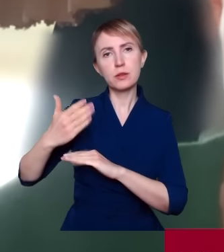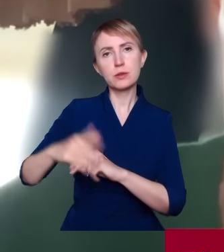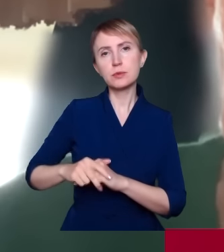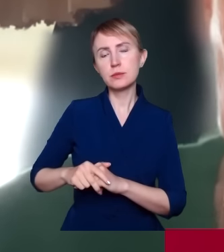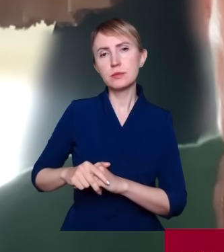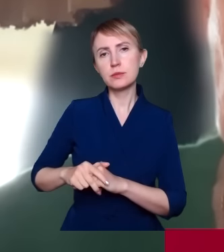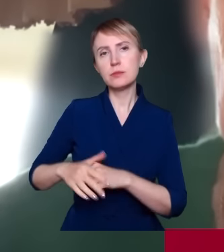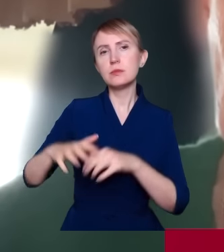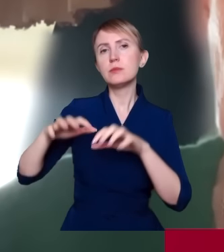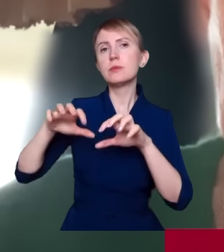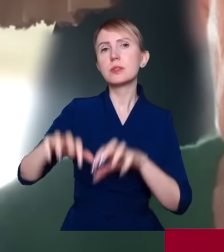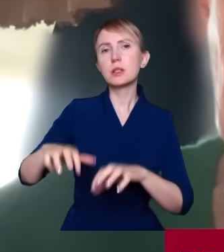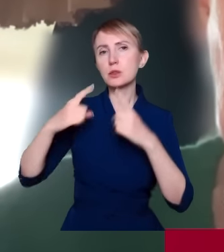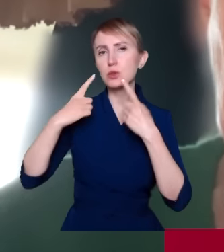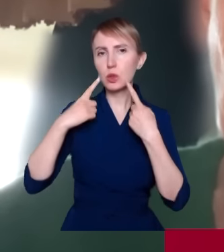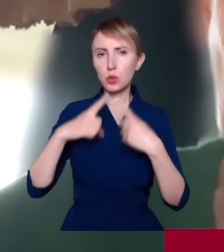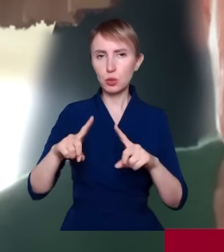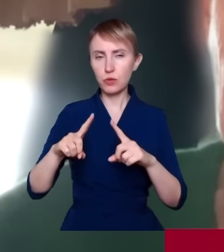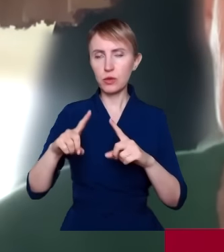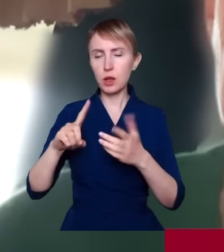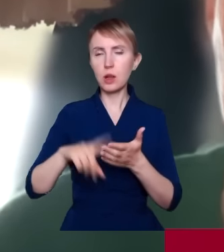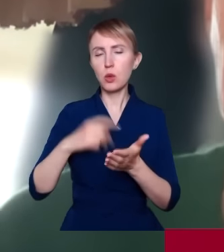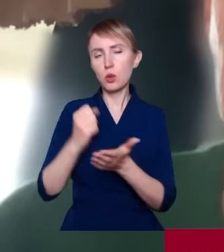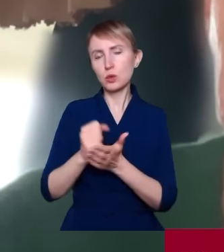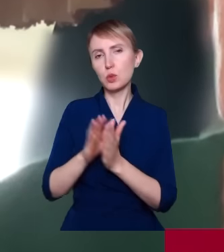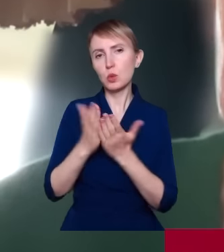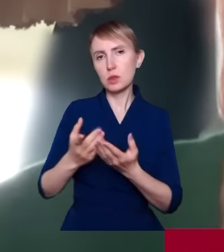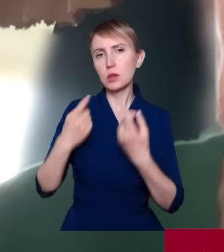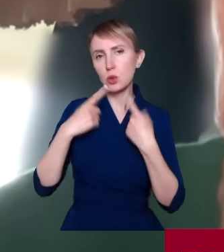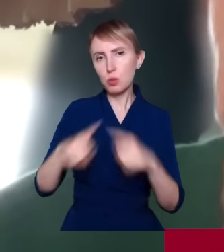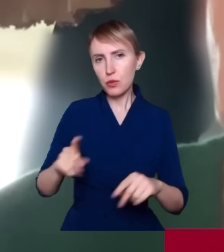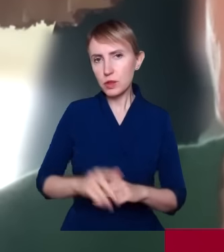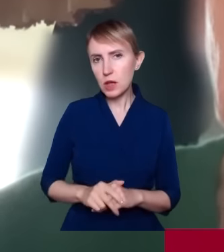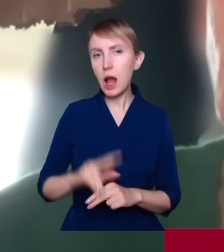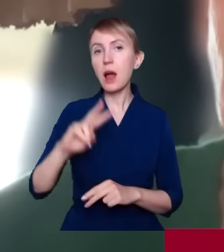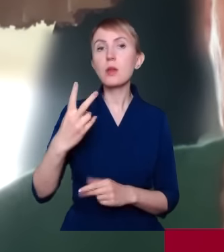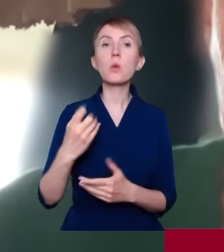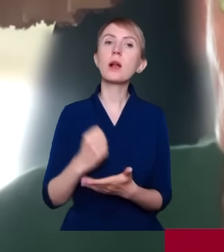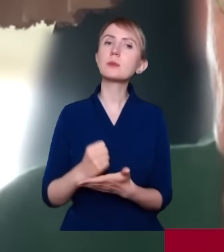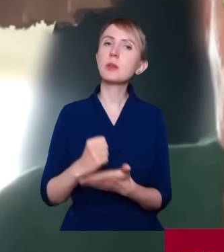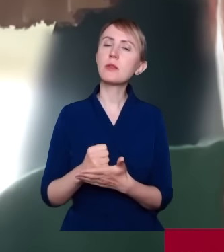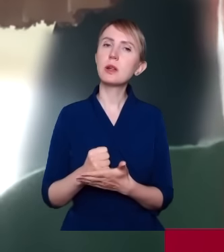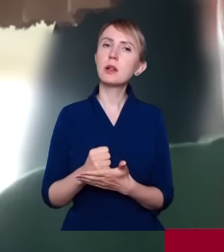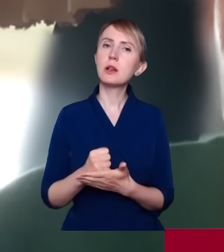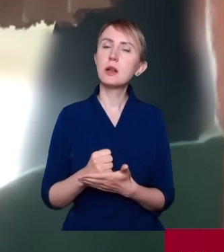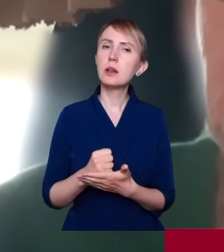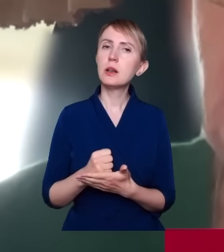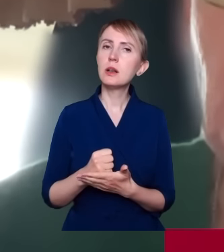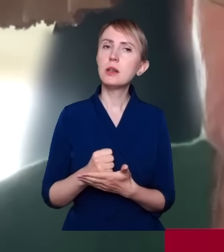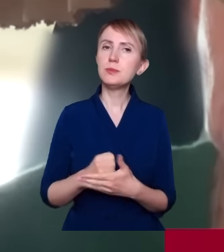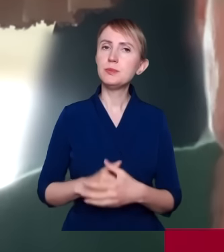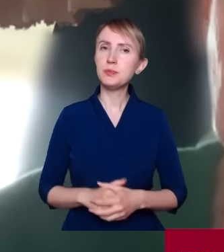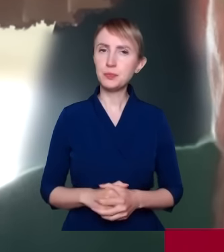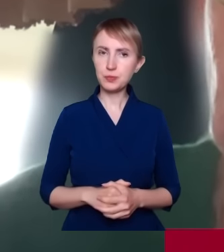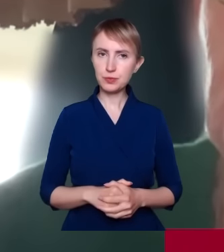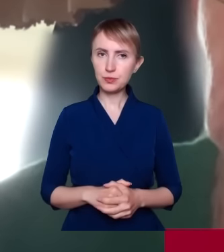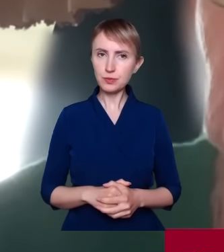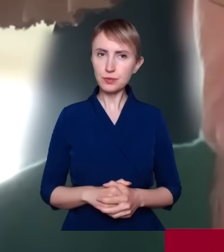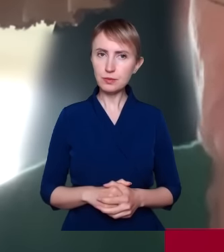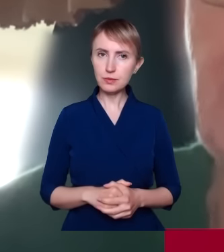prezesa do odpowiedzialności konstytucyjnej. A druga kwestia to automatyczne, wynikające